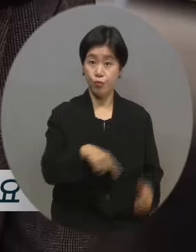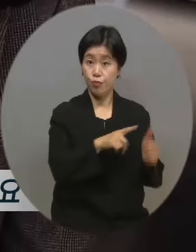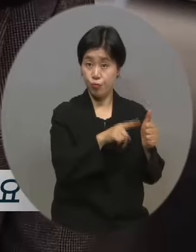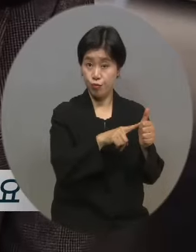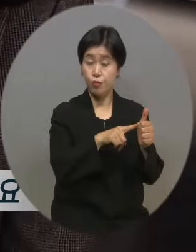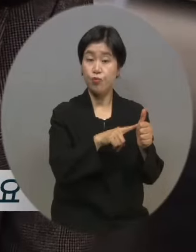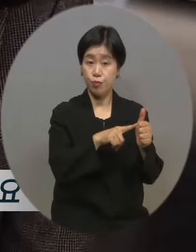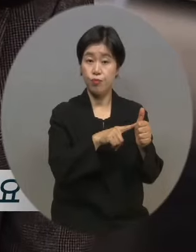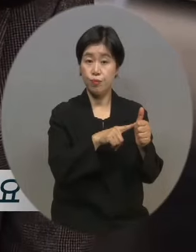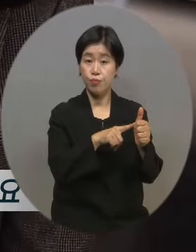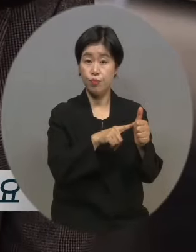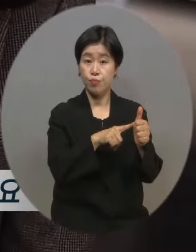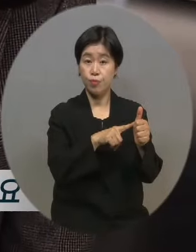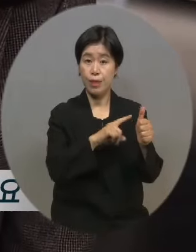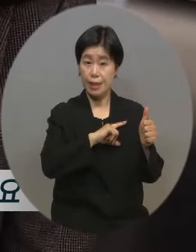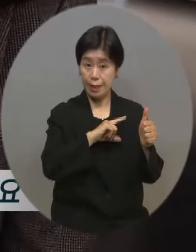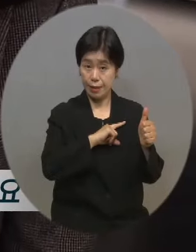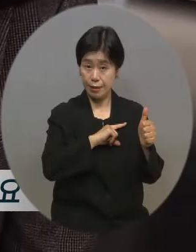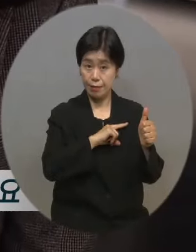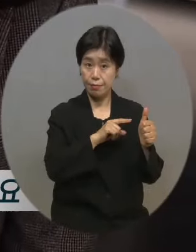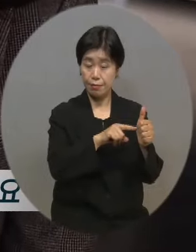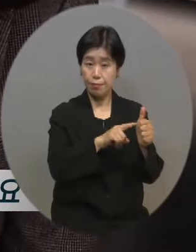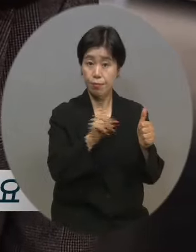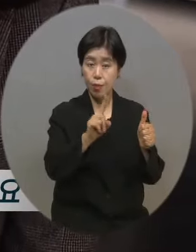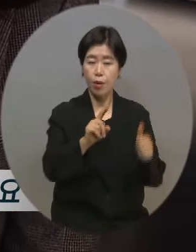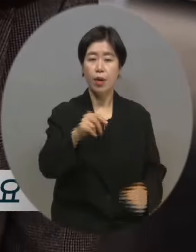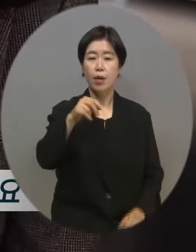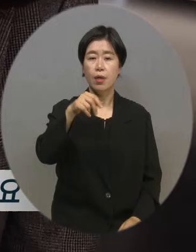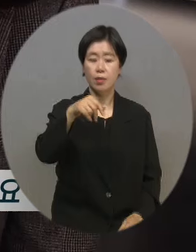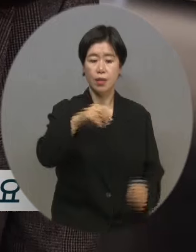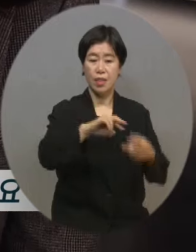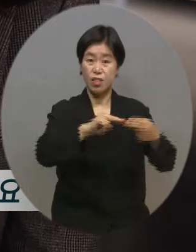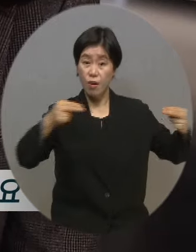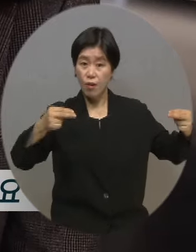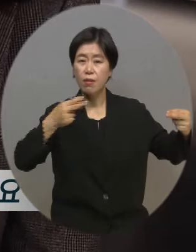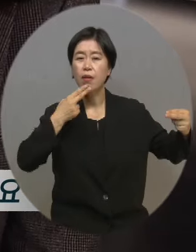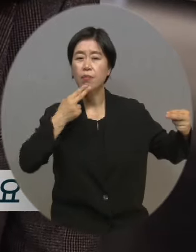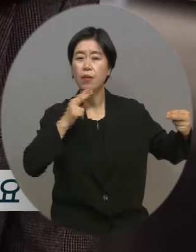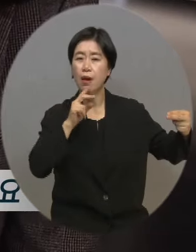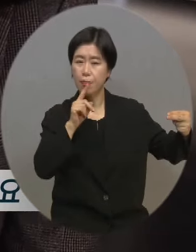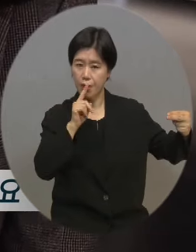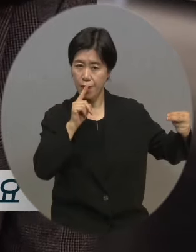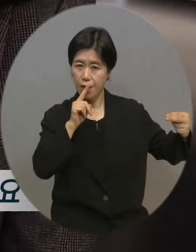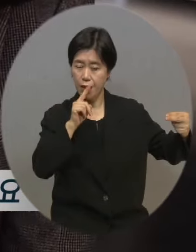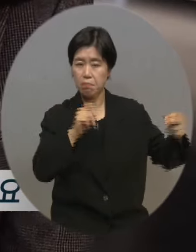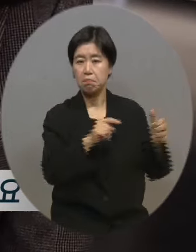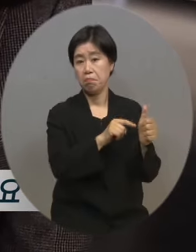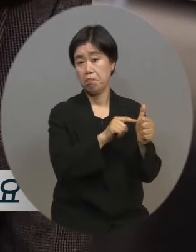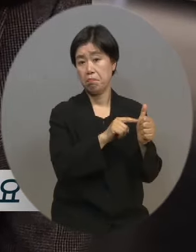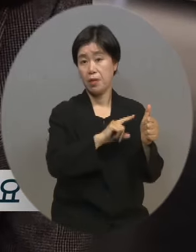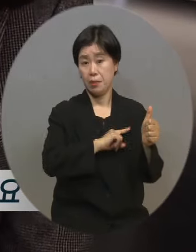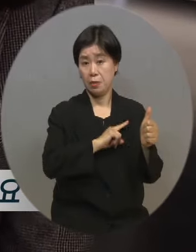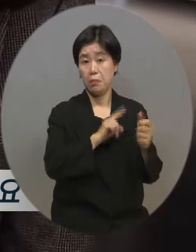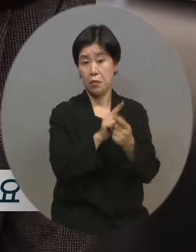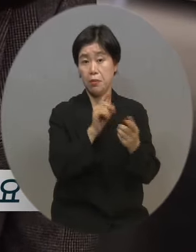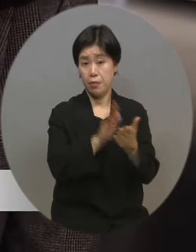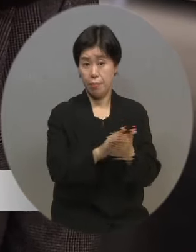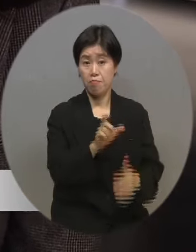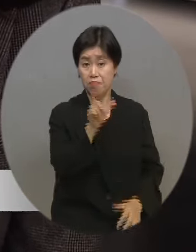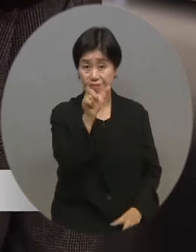이제 선무라는 이름은 이제 선이 없다라는 뜻을 가지고 지으신 작가분께서 직접 지으신